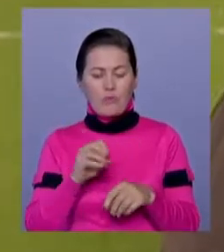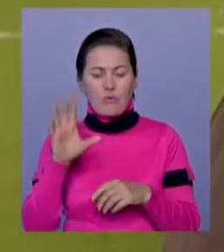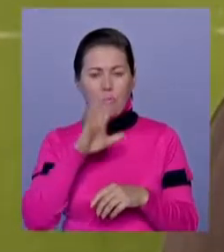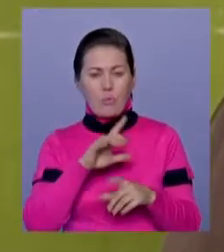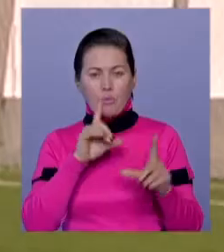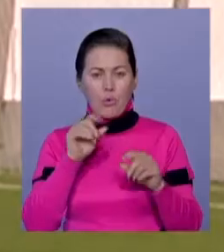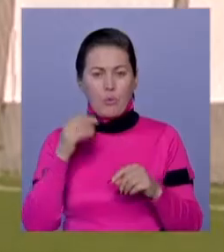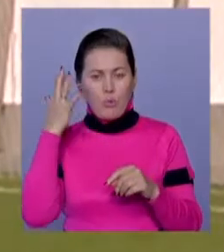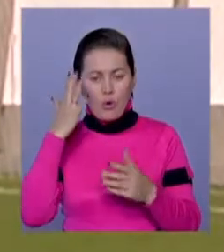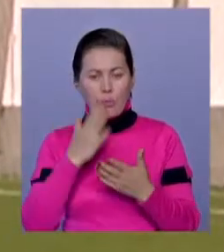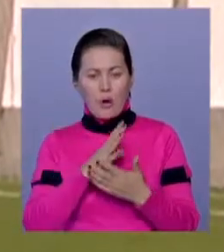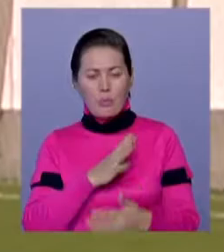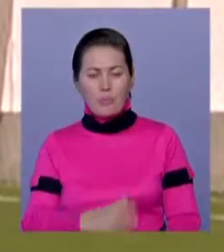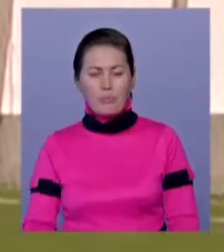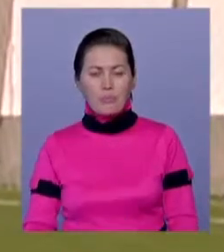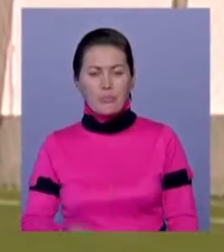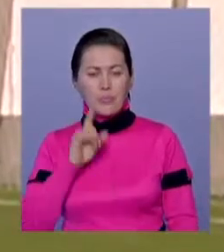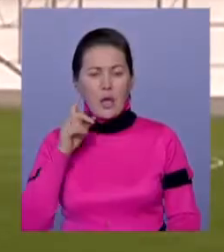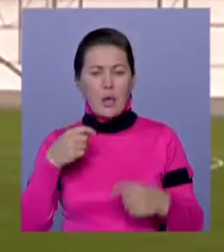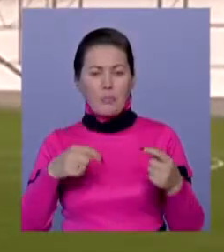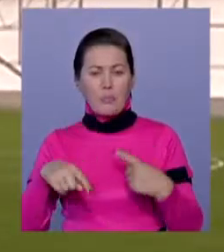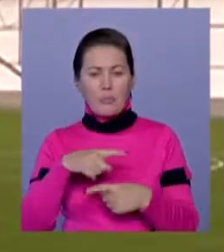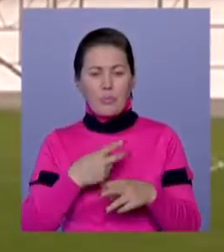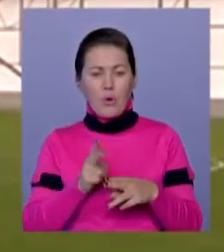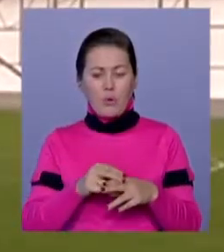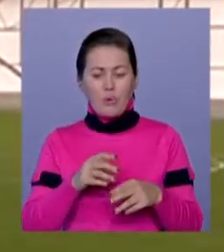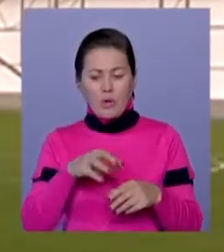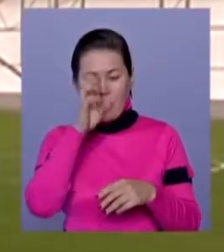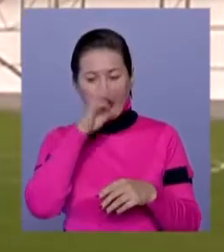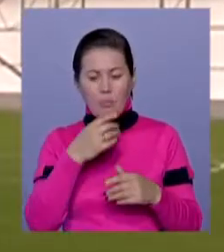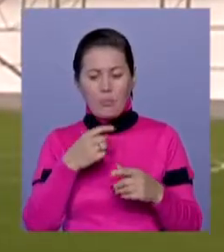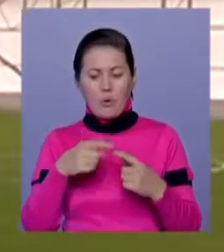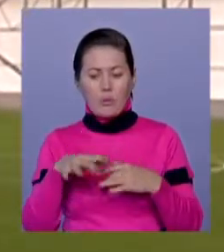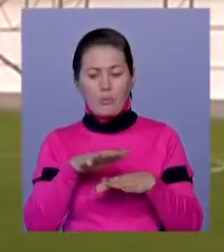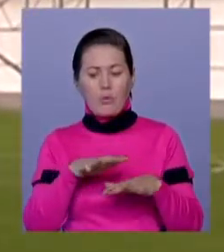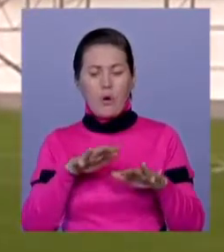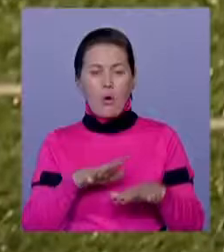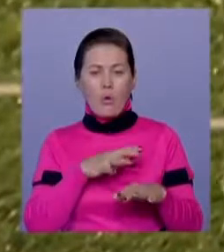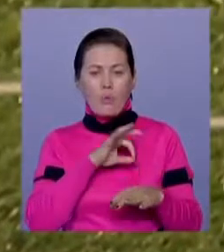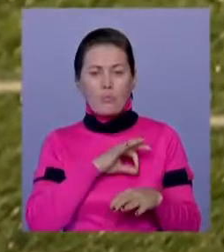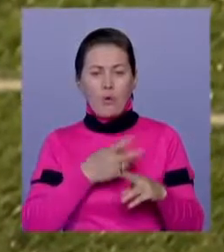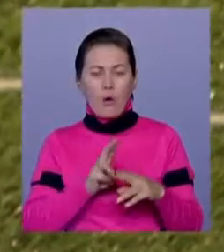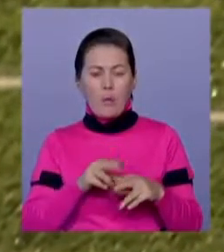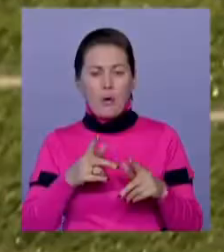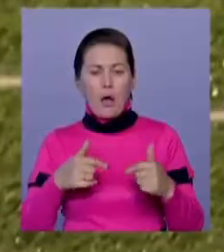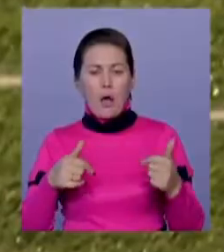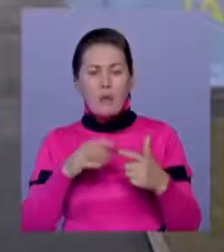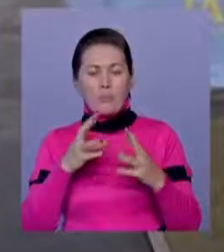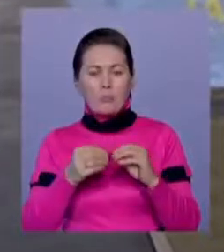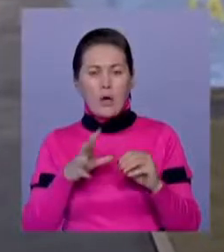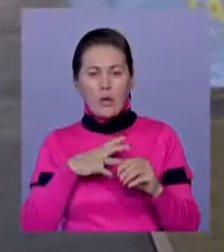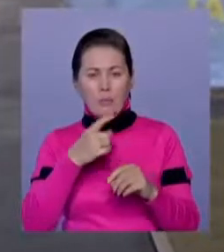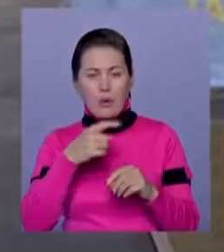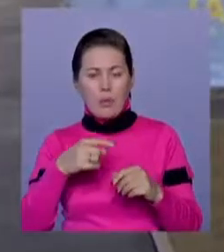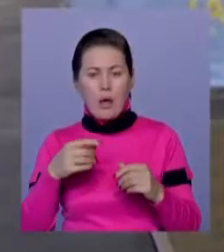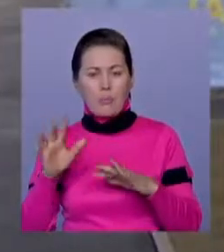Еуропаға шығатын ой бар. Жас кәсіпкер қолға алған жобасын еліміздің өзге өңірлерінде де жүзеге асырмақ ниетте. Алаңдардың барлығы дерлік заманауи